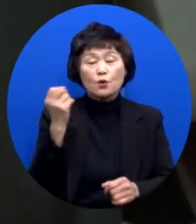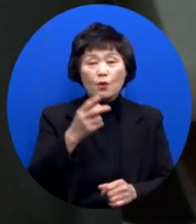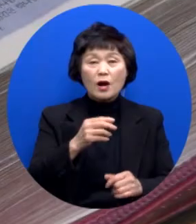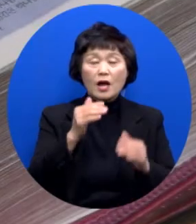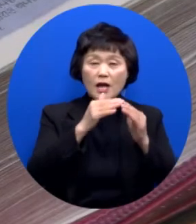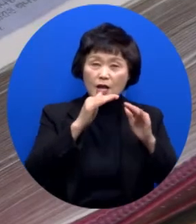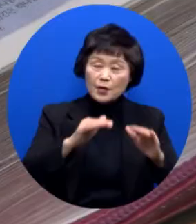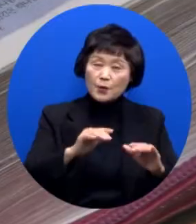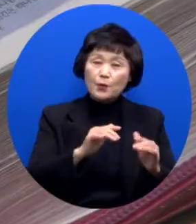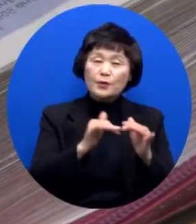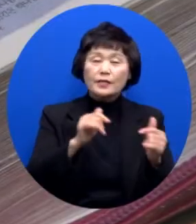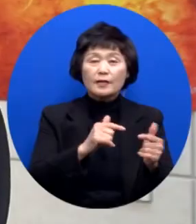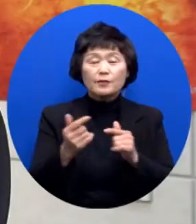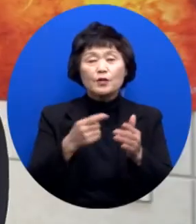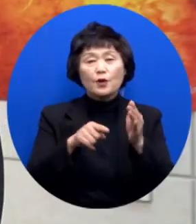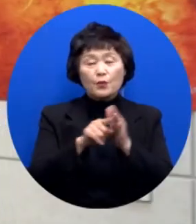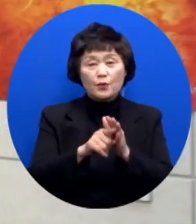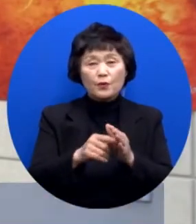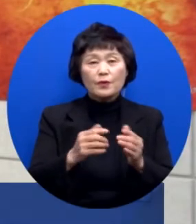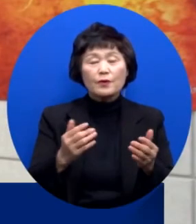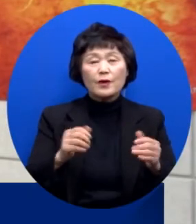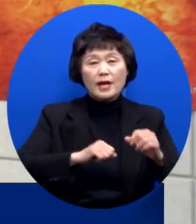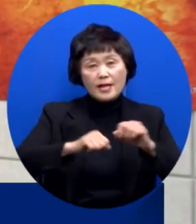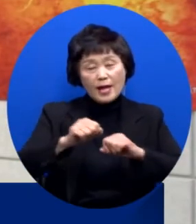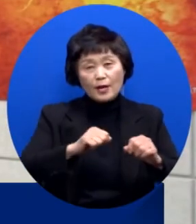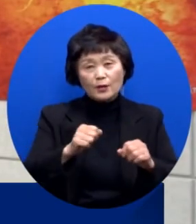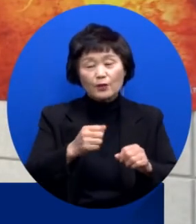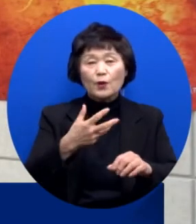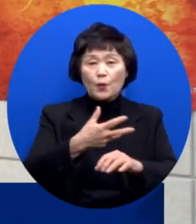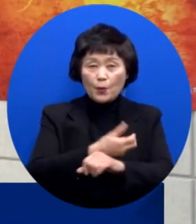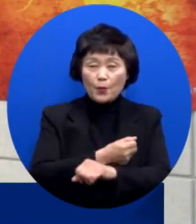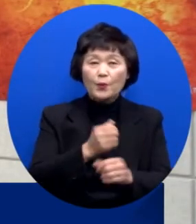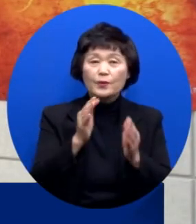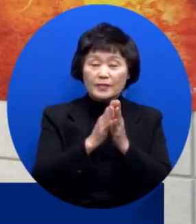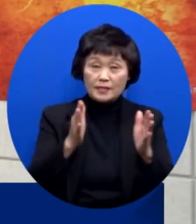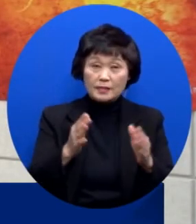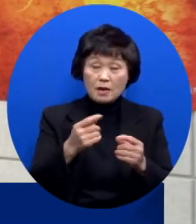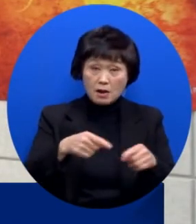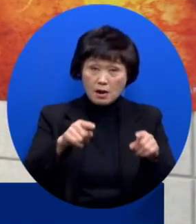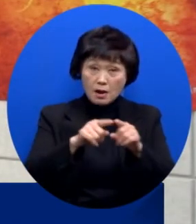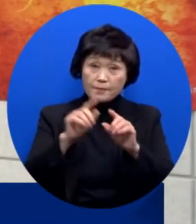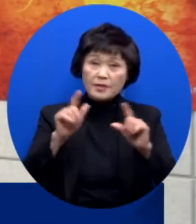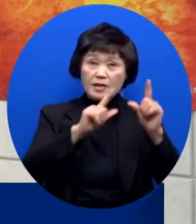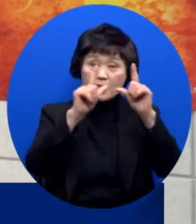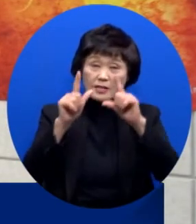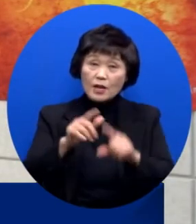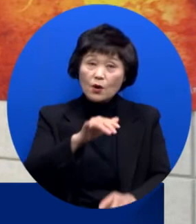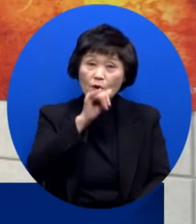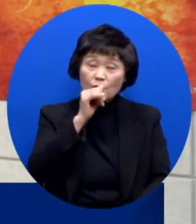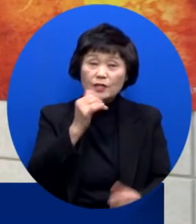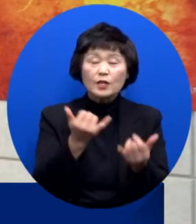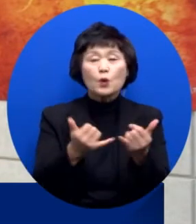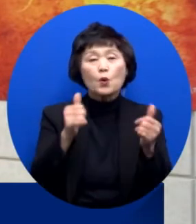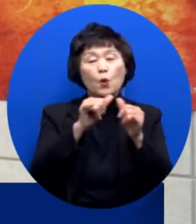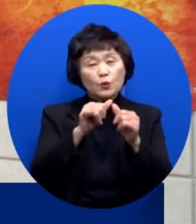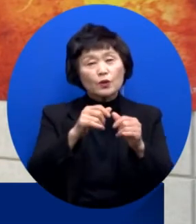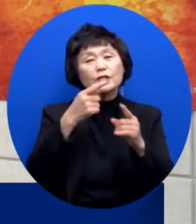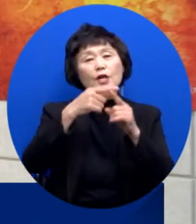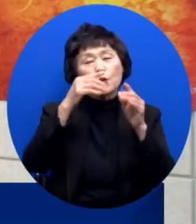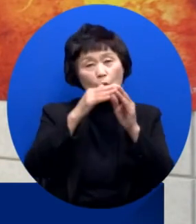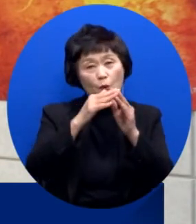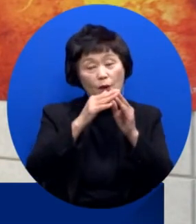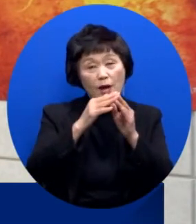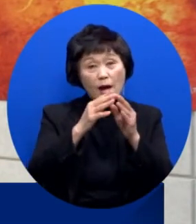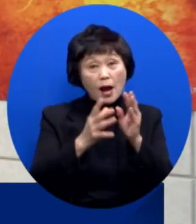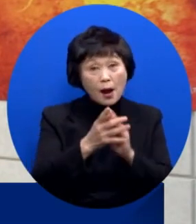전했습니다 함께 더불어서 살아가는 그런 공동체로서의 교회 근데 이제 그걸 그는 한마디로